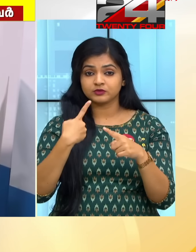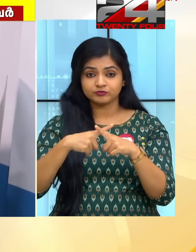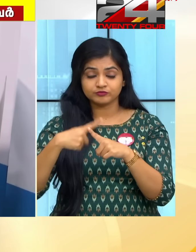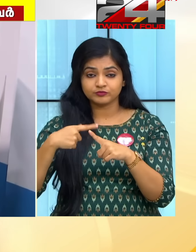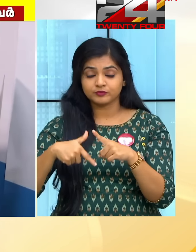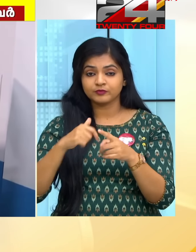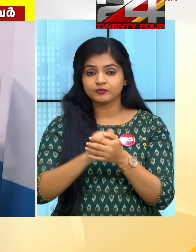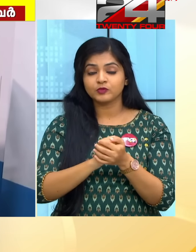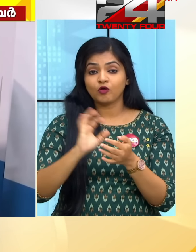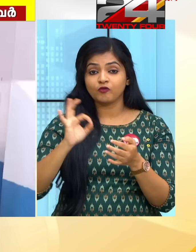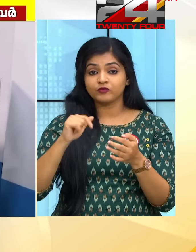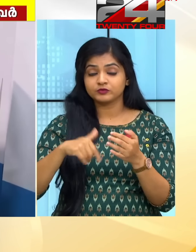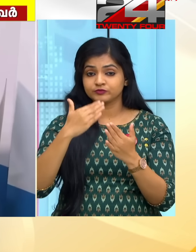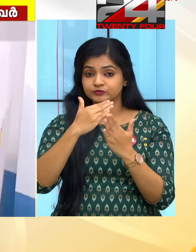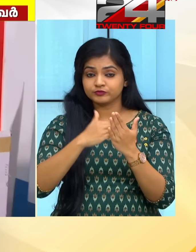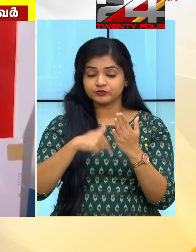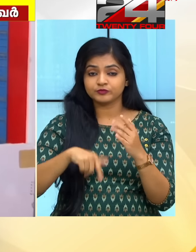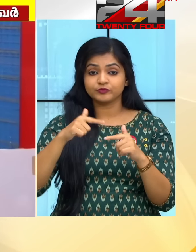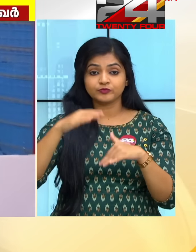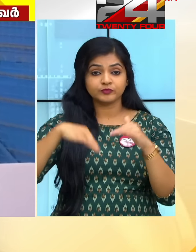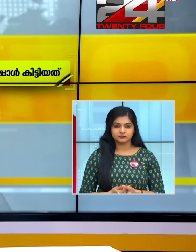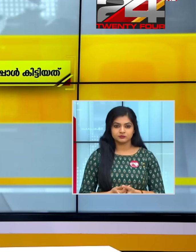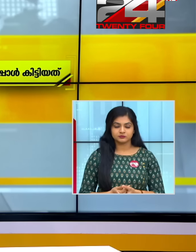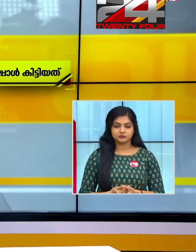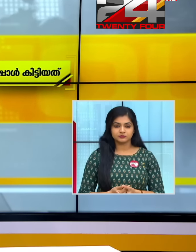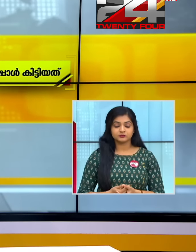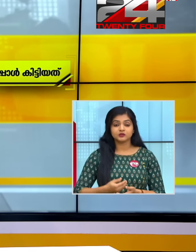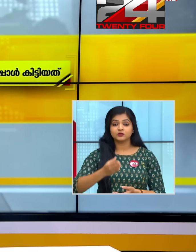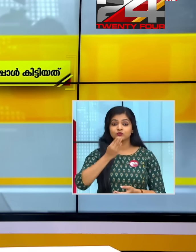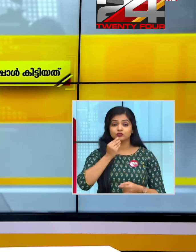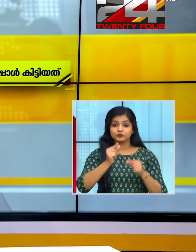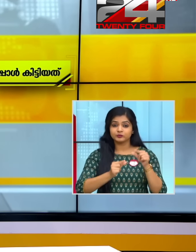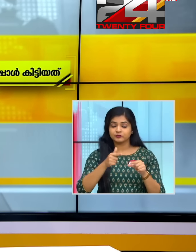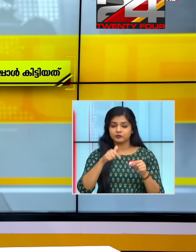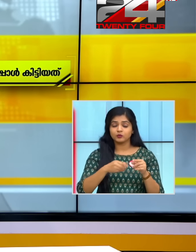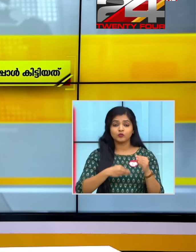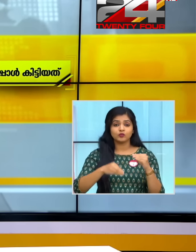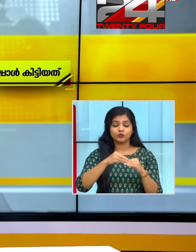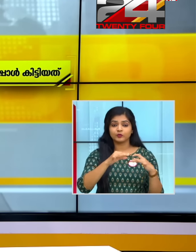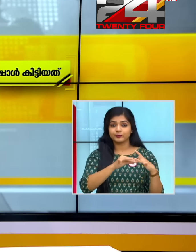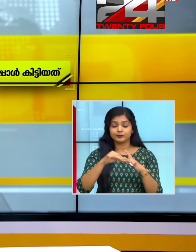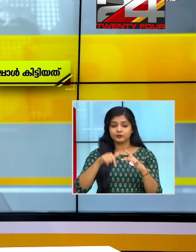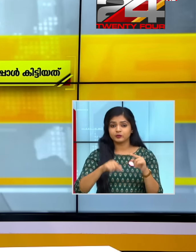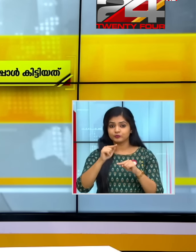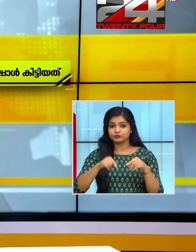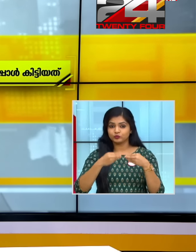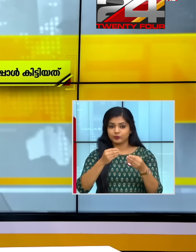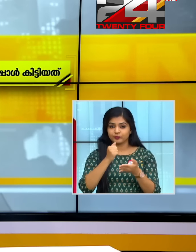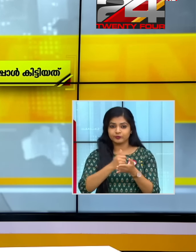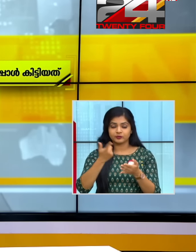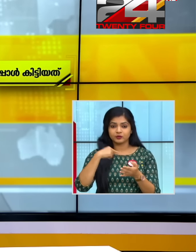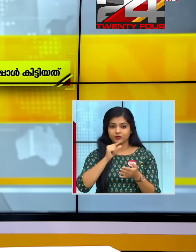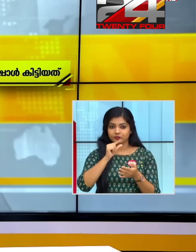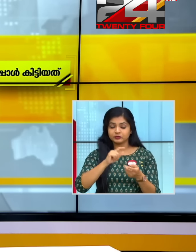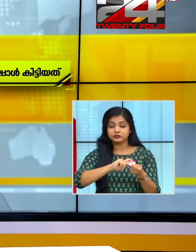ഔദ്യോഗികമായിട്ടുള്ള വിവരങ്ങൾ തെരഞ്ഞെടുപ്പ് കമ്മീഷൻ നൽകും. മുസ്ലിങ്ങൾക്ക് പ്രത്യേക സംവരണം വേണമെന്ന പ്രസ്താവന തിരുത്തി RJD അധ്യക്ഷൻ